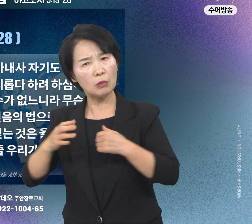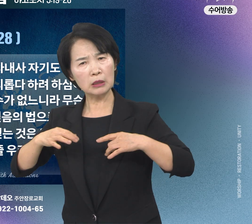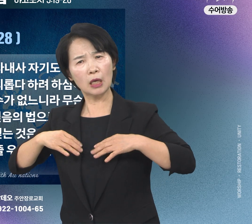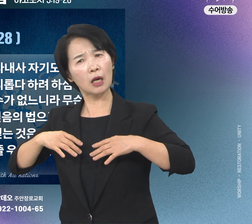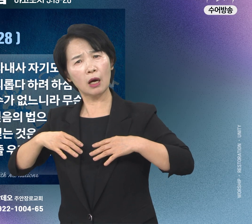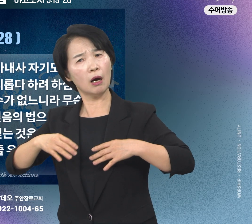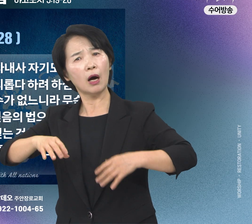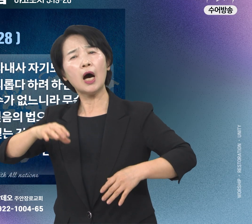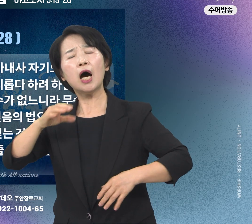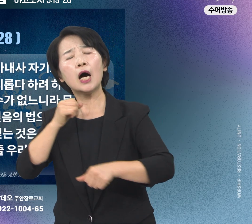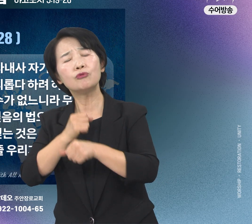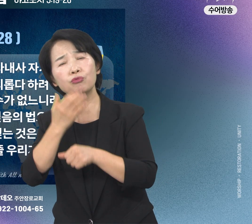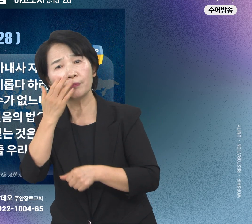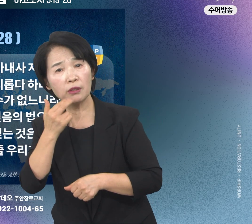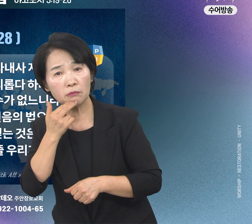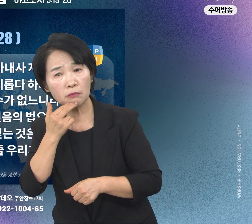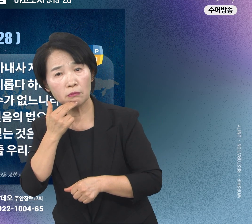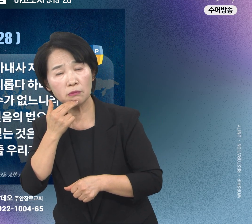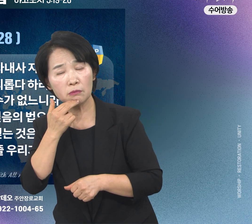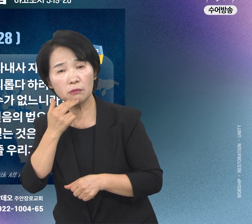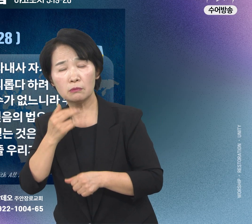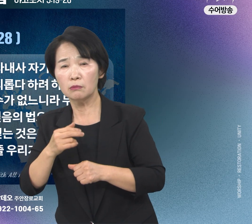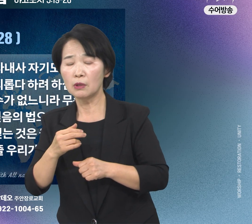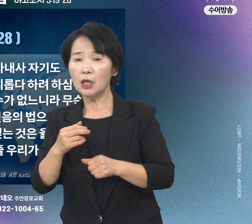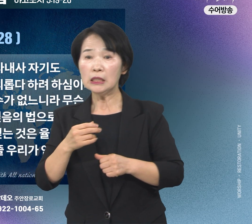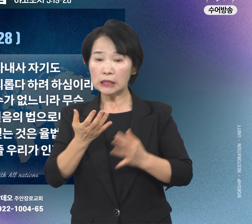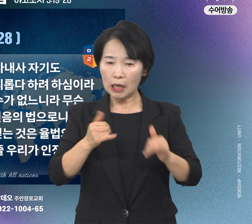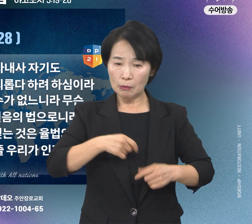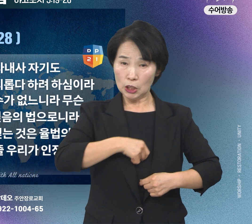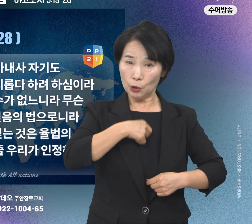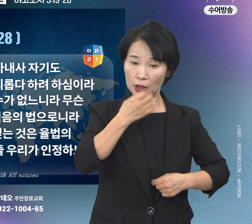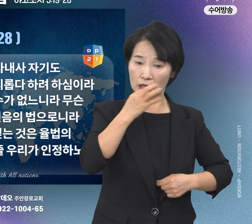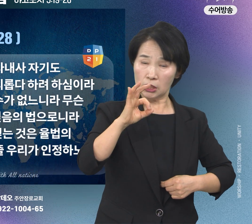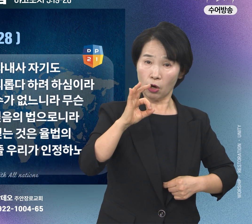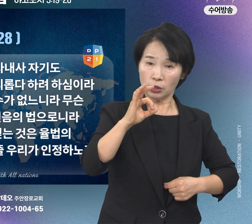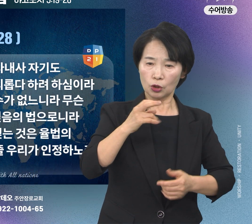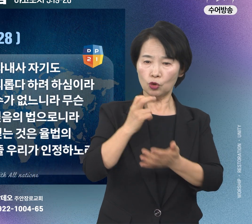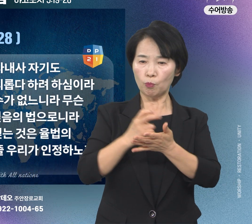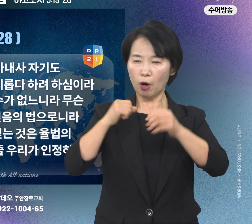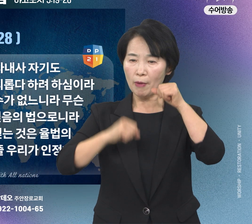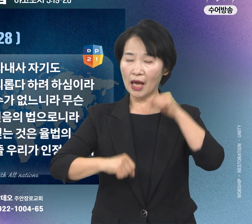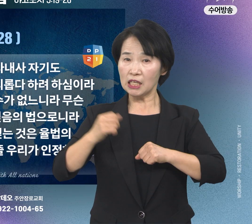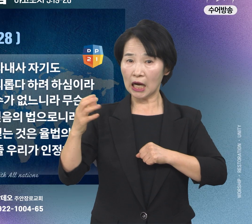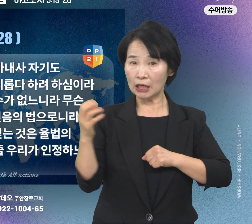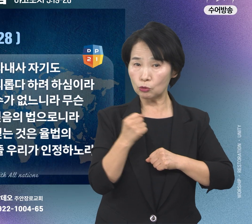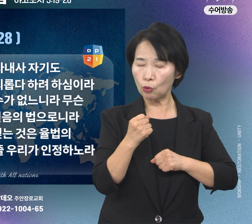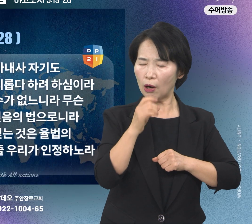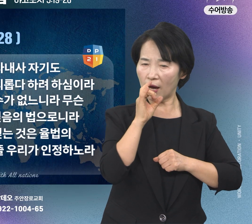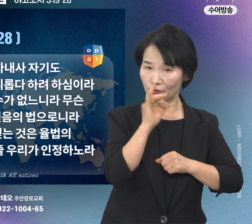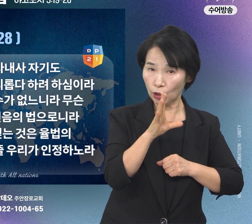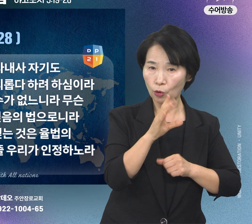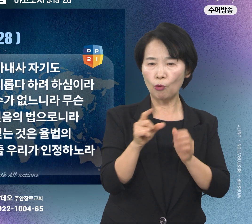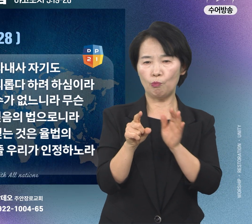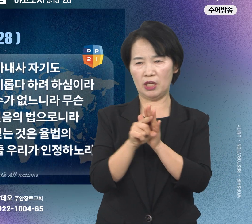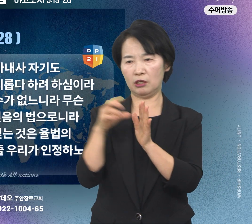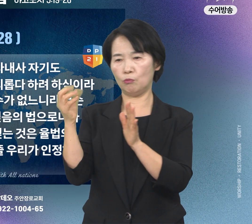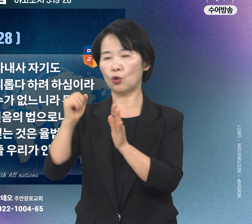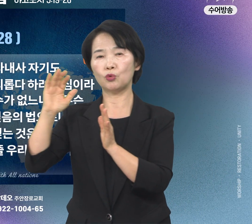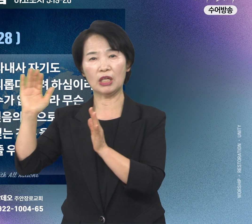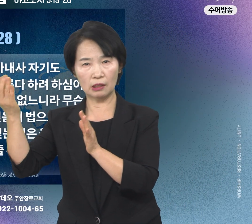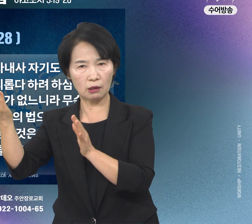있을 수가 없느니라. 사람이 의롭다 하심을 얻는 것은 율법의 행위에 있지 않고 믿음으로 되는 줄 우리가